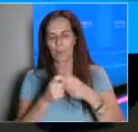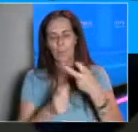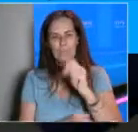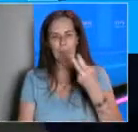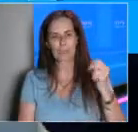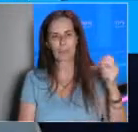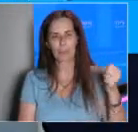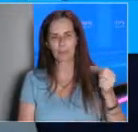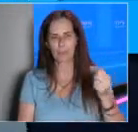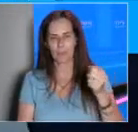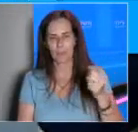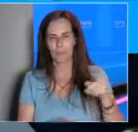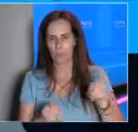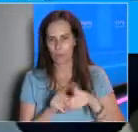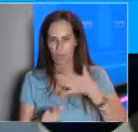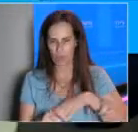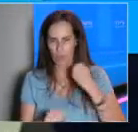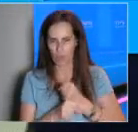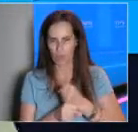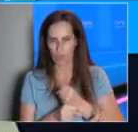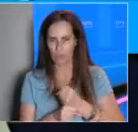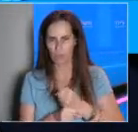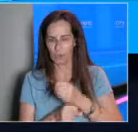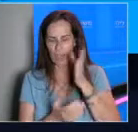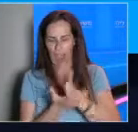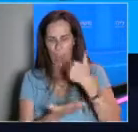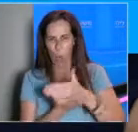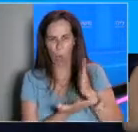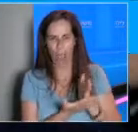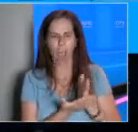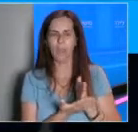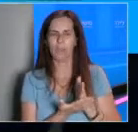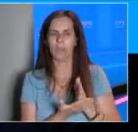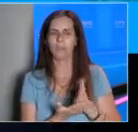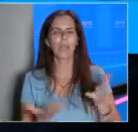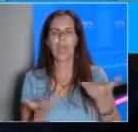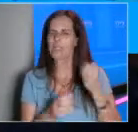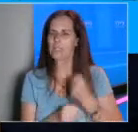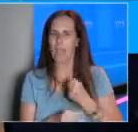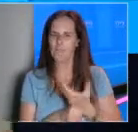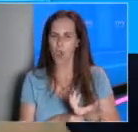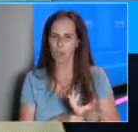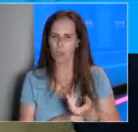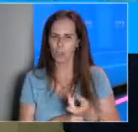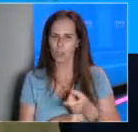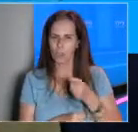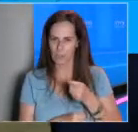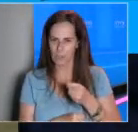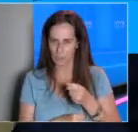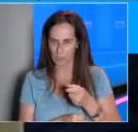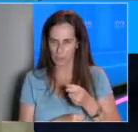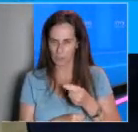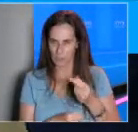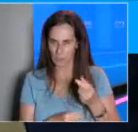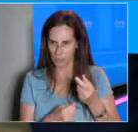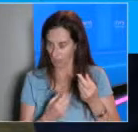20 במתחמי הפרדה כאלה, כמו שרצו לעשות פעם גברים נשים במקומות אחרים, איך זה יעבוד? זה אפידמיולוגי טוב,